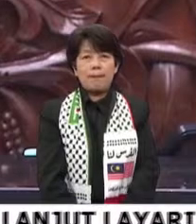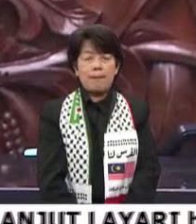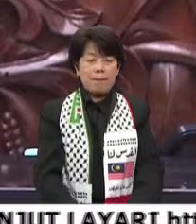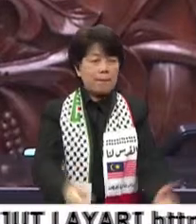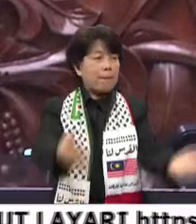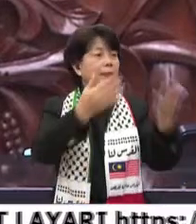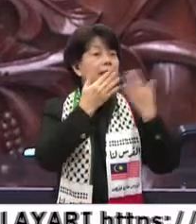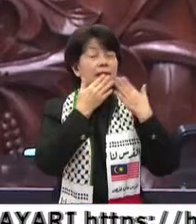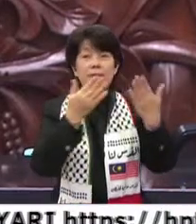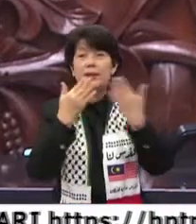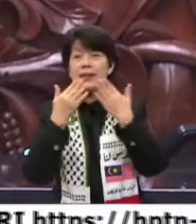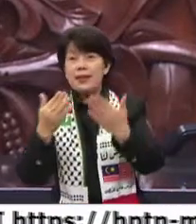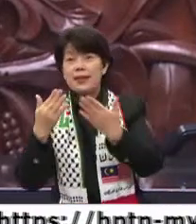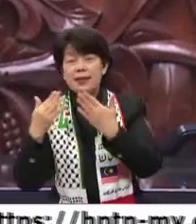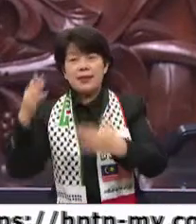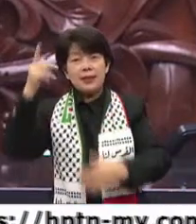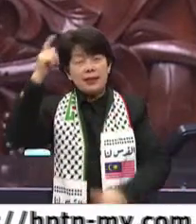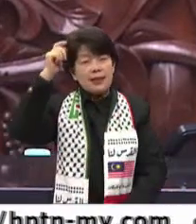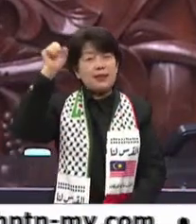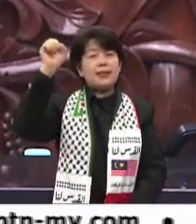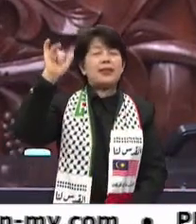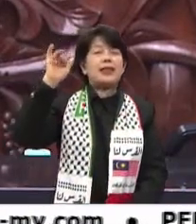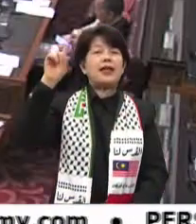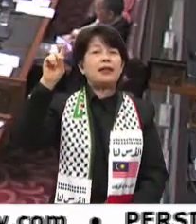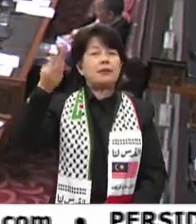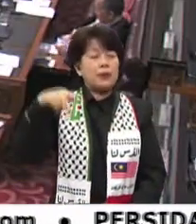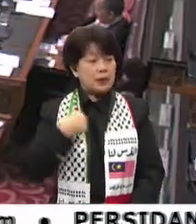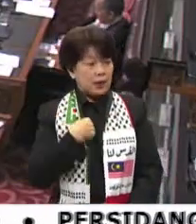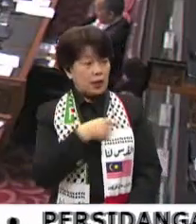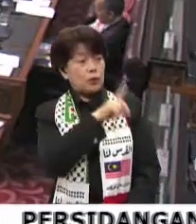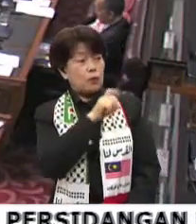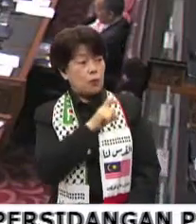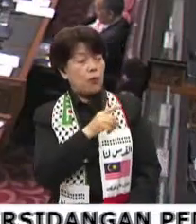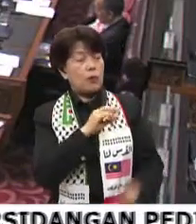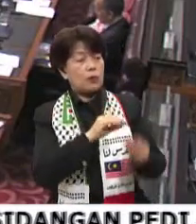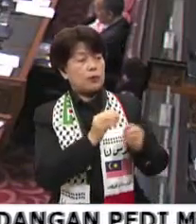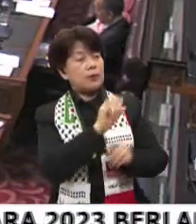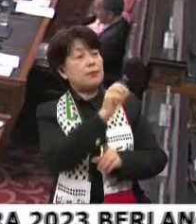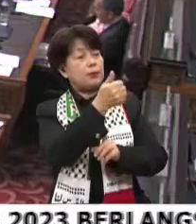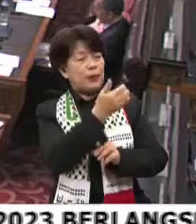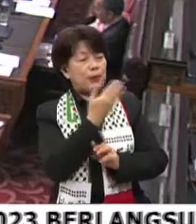Terima kasih Tan Sri yang di-pertua soalan saya nombor